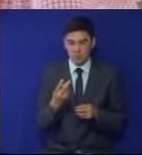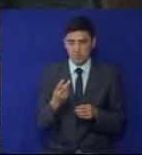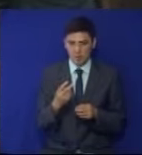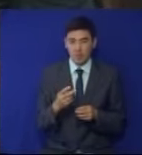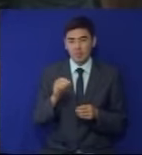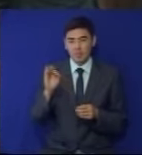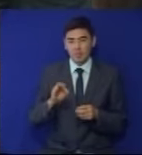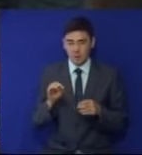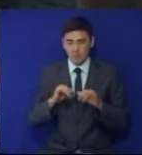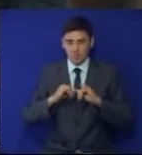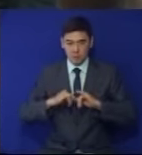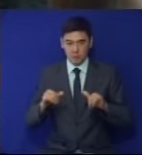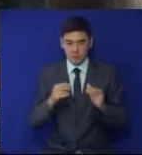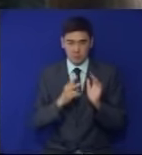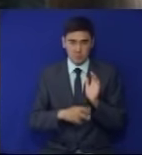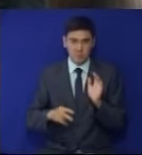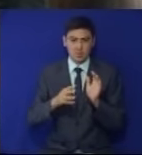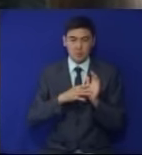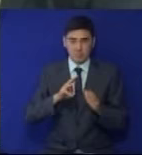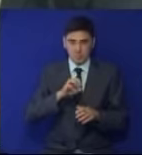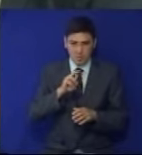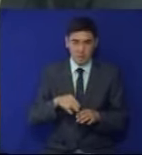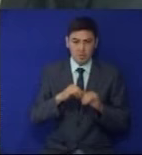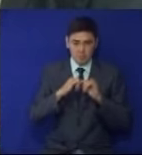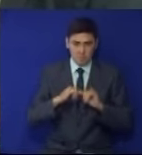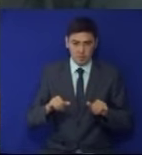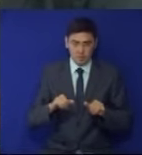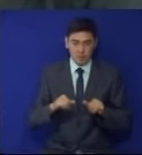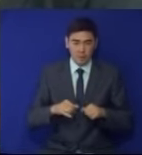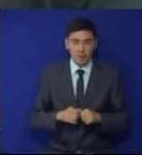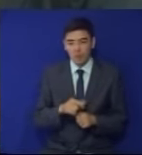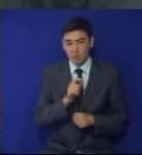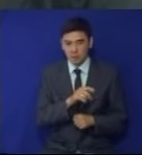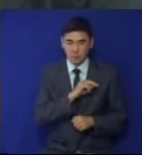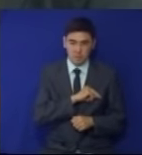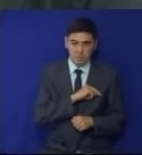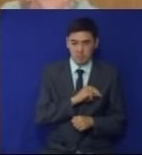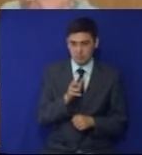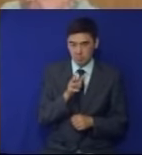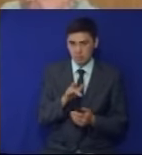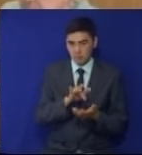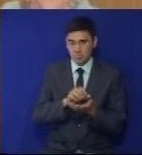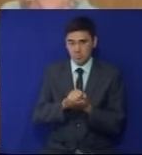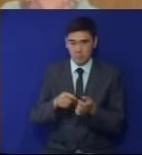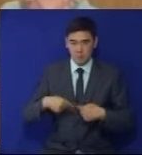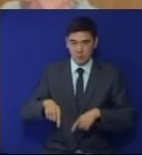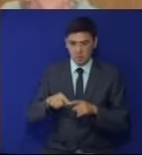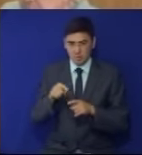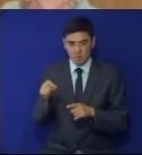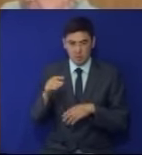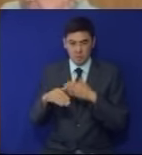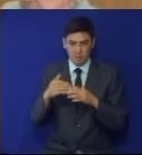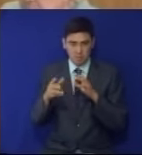артып, 79 миллиард теңгеге жеткен. Тұрғындар арасында жаппай кәсіпкерлікпен нәтижелі жұмыспен қамту бағдарламасын дамыту